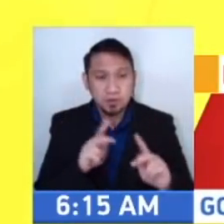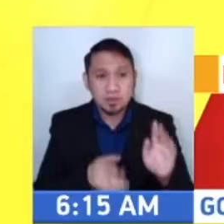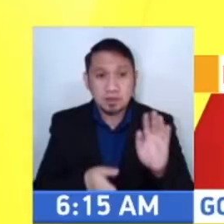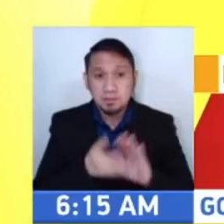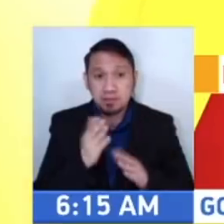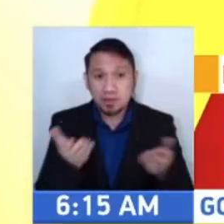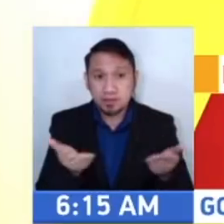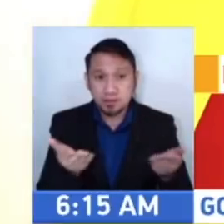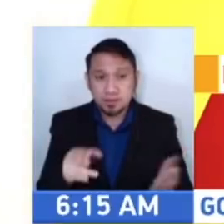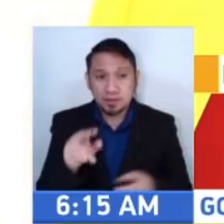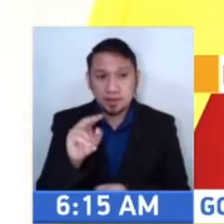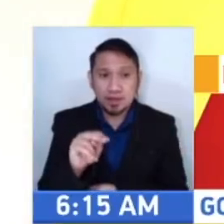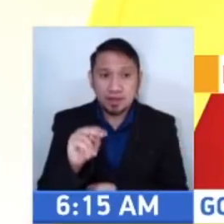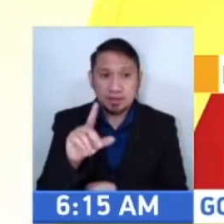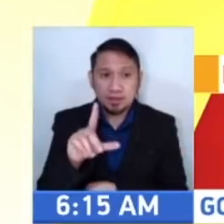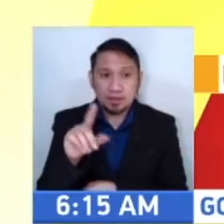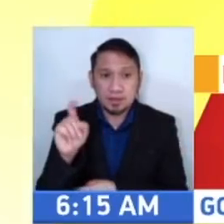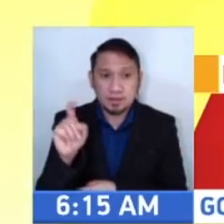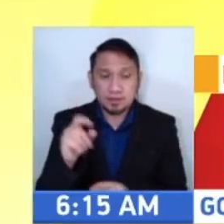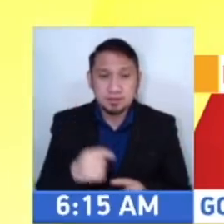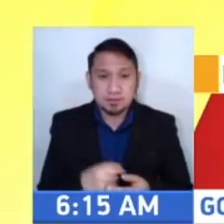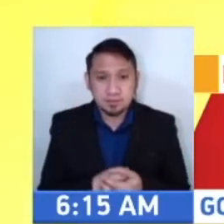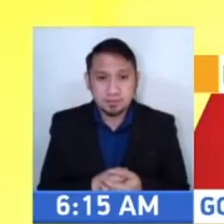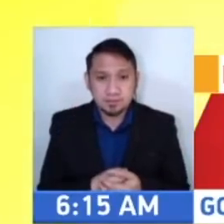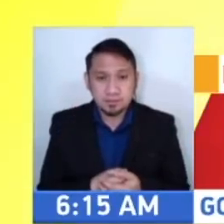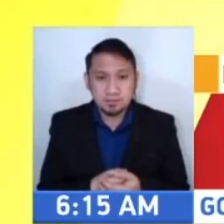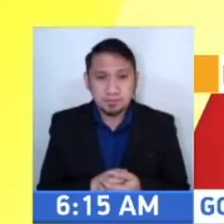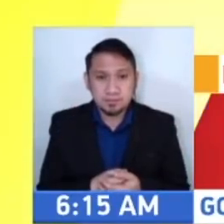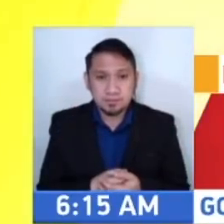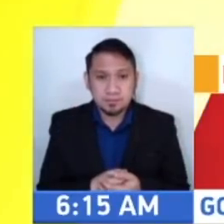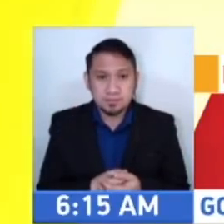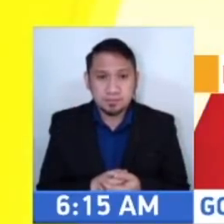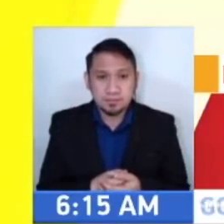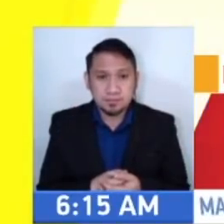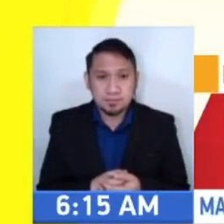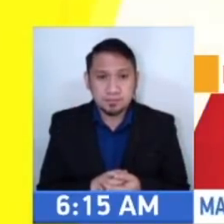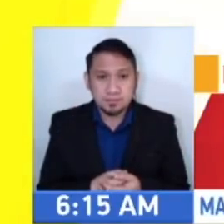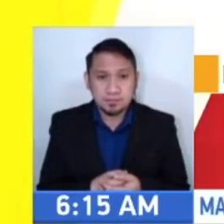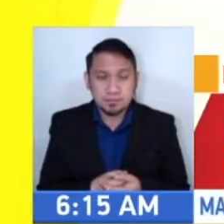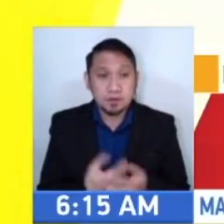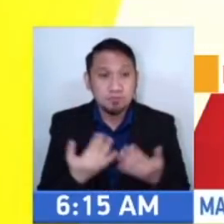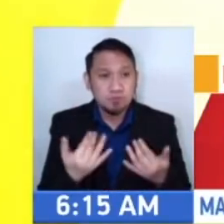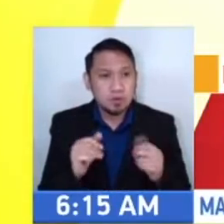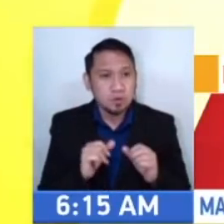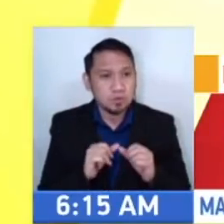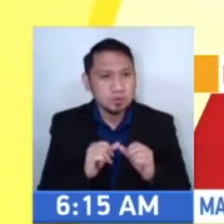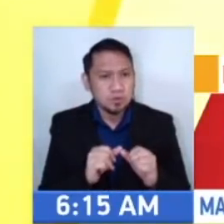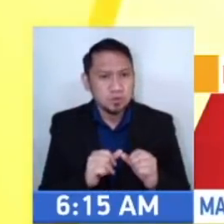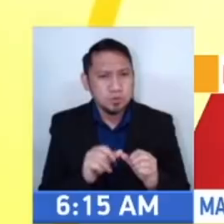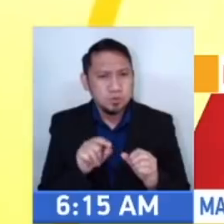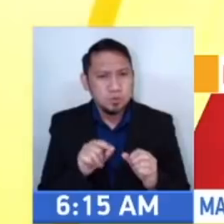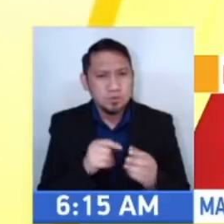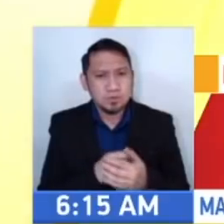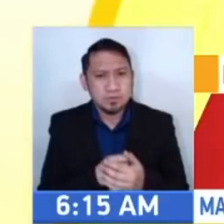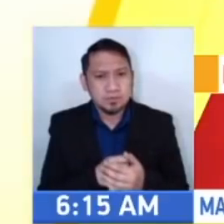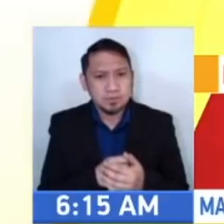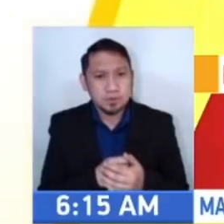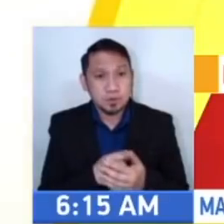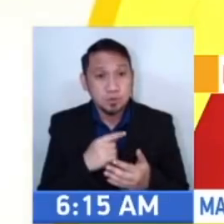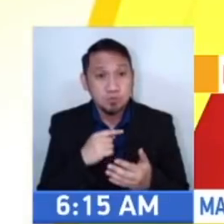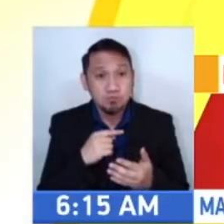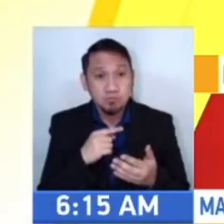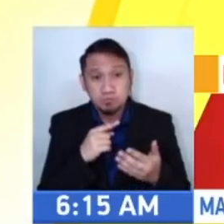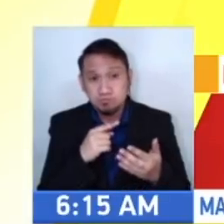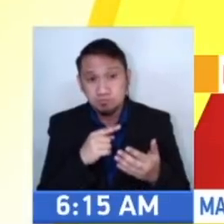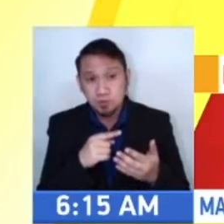araw? Apo, yun po ang tuloy-tuloy pa rin po ang hinihingi po lang natin sa ating mga